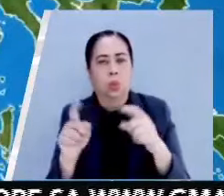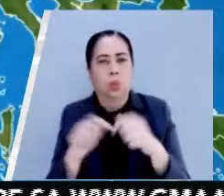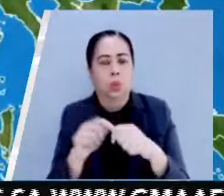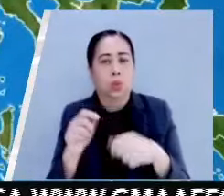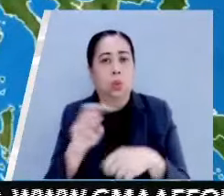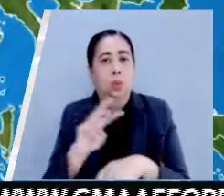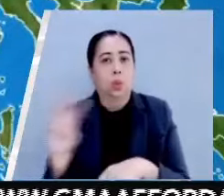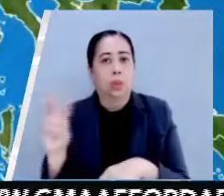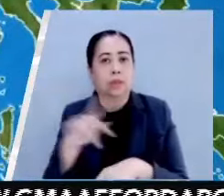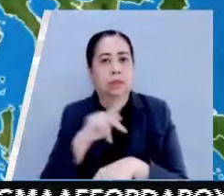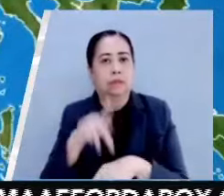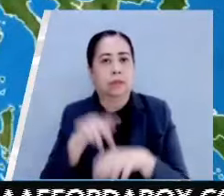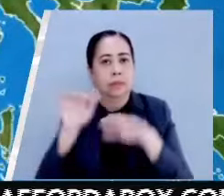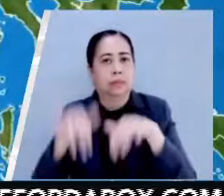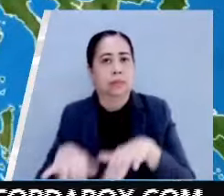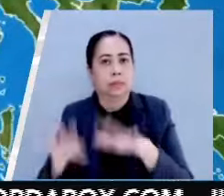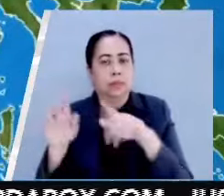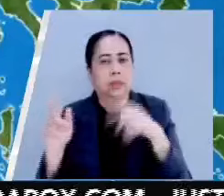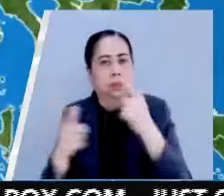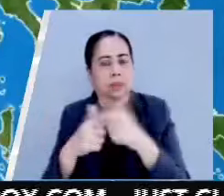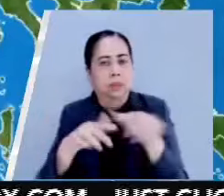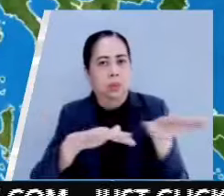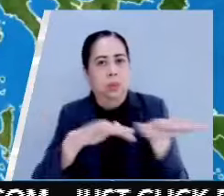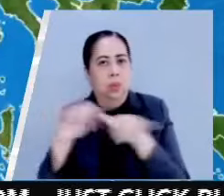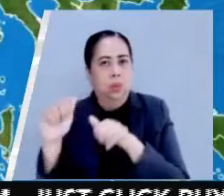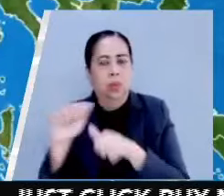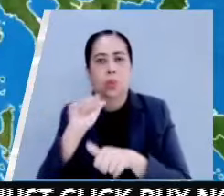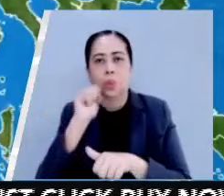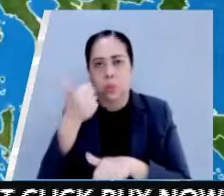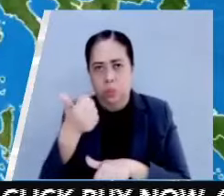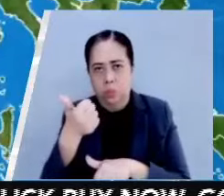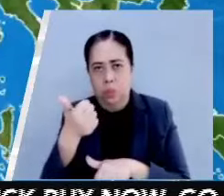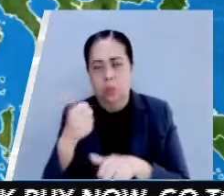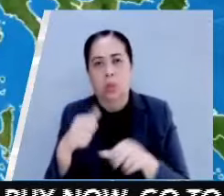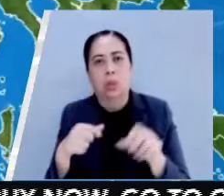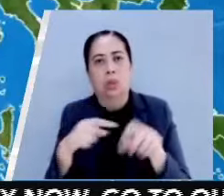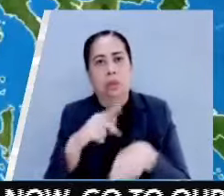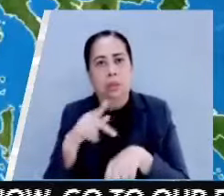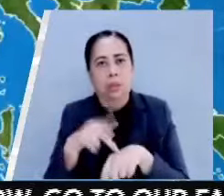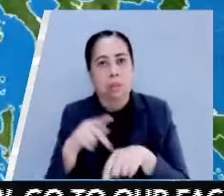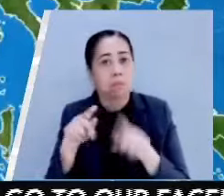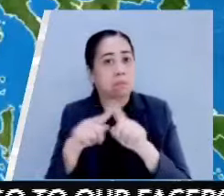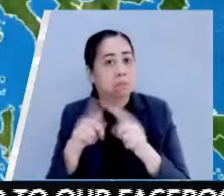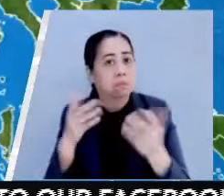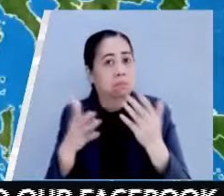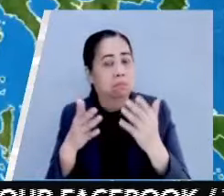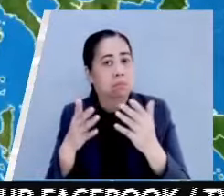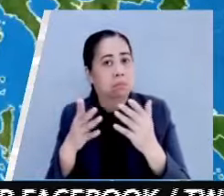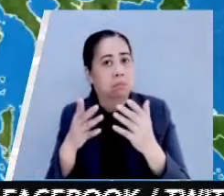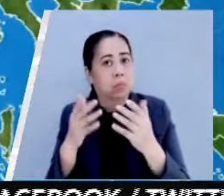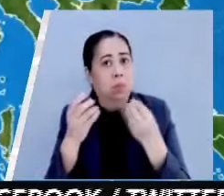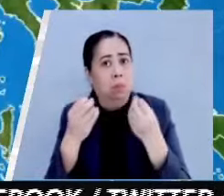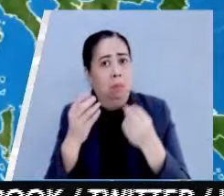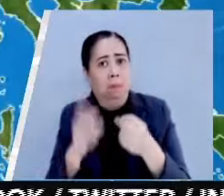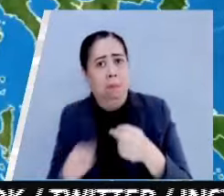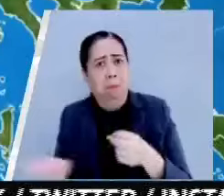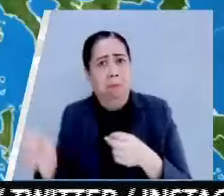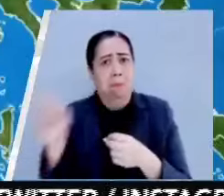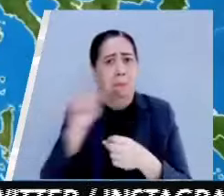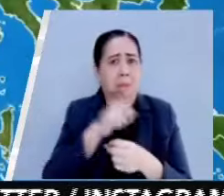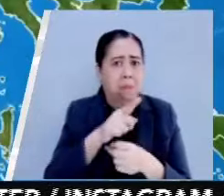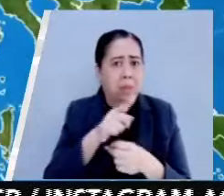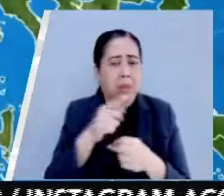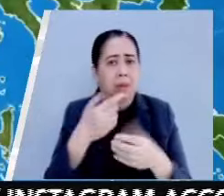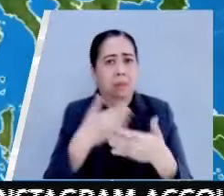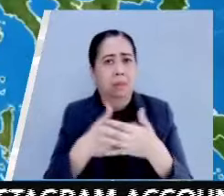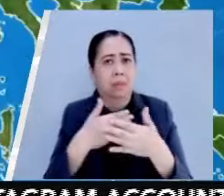Sea hanggang makalabas ng PAR bukas. Pero may posibilidad din na mag-loop o bumalik yan malapit sa